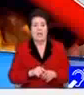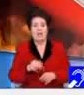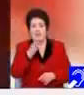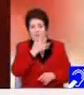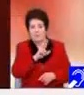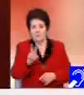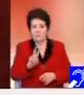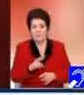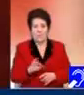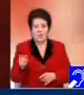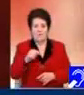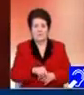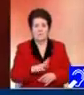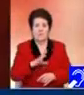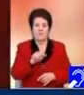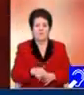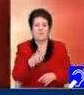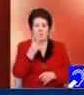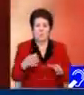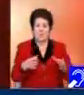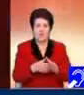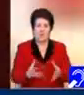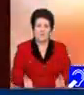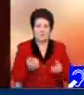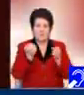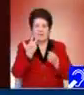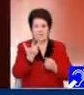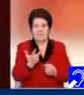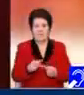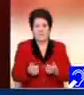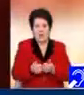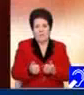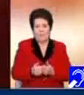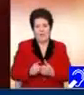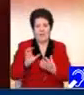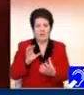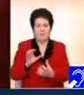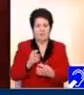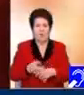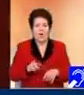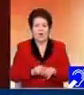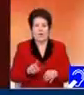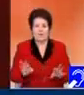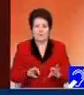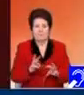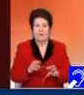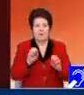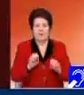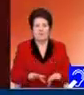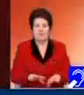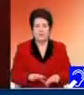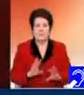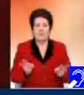fața locului au intervenit 3 echipe de pompieri care au salvat alte 3 autocare din apropiere ce riscau să fie prinse în flăcări și au reușit să